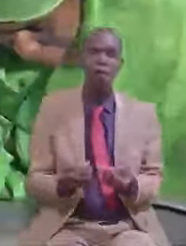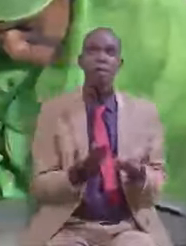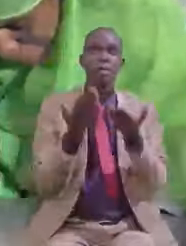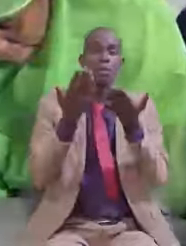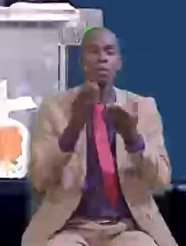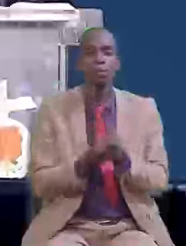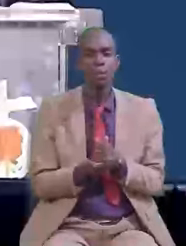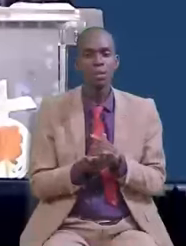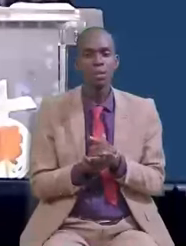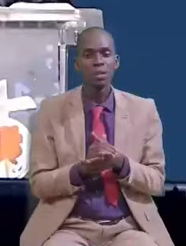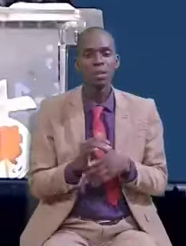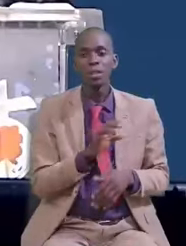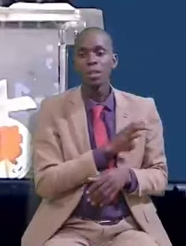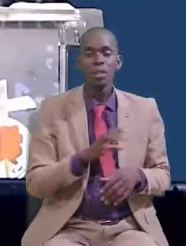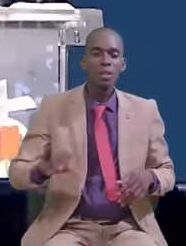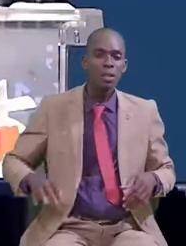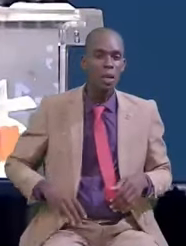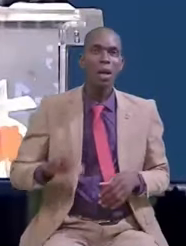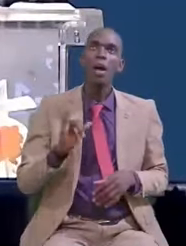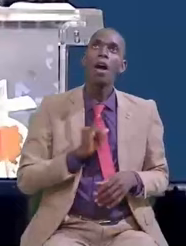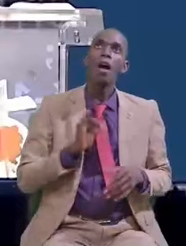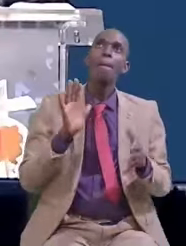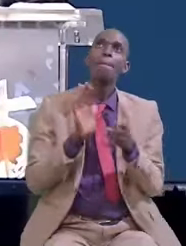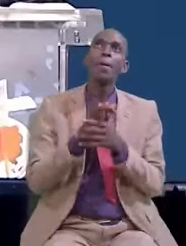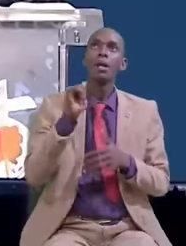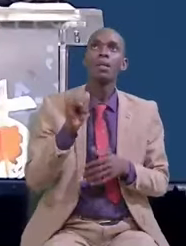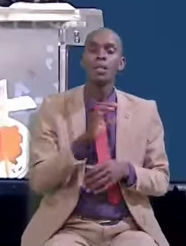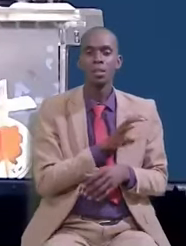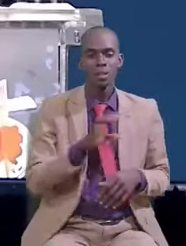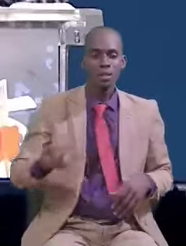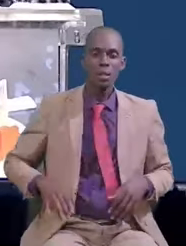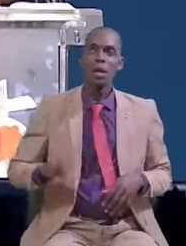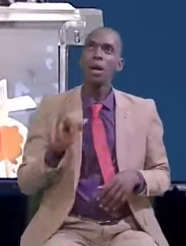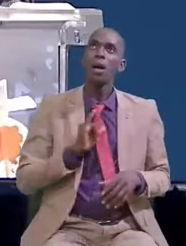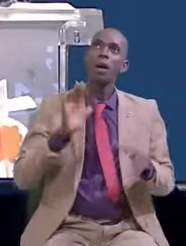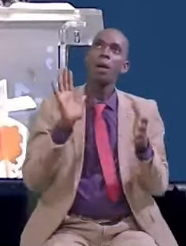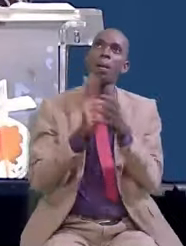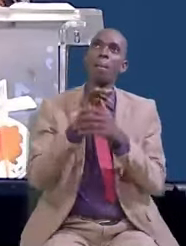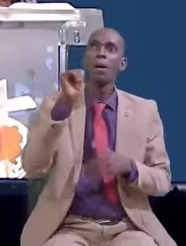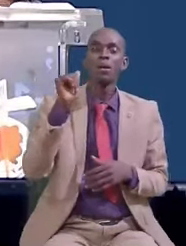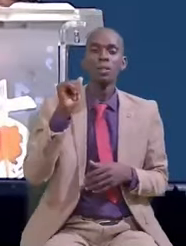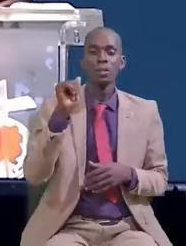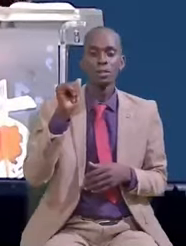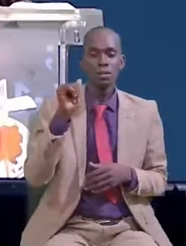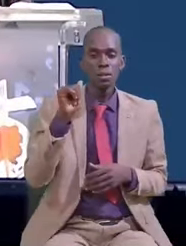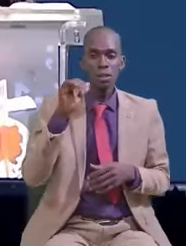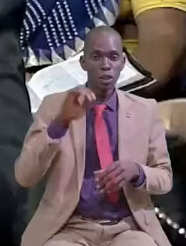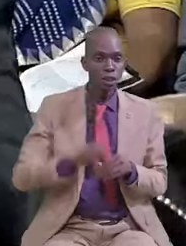Christ, je crois en toi. Christ, je crois en toi. Dans votre cœur,